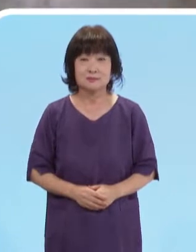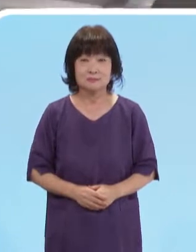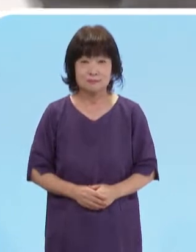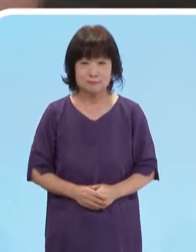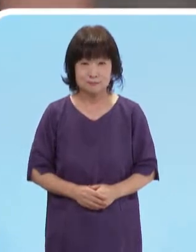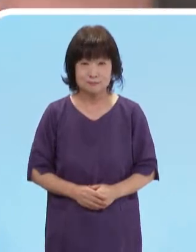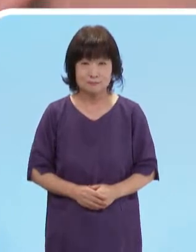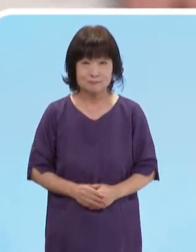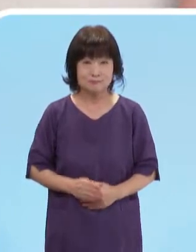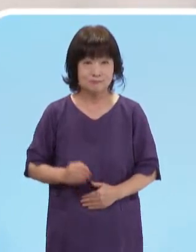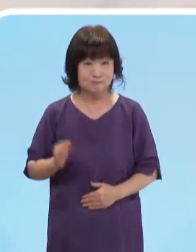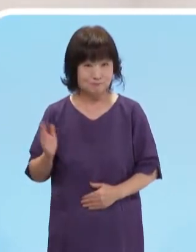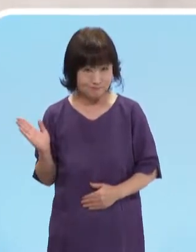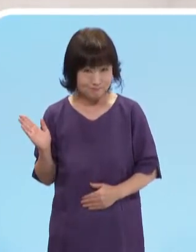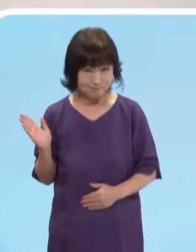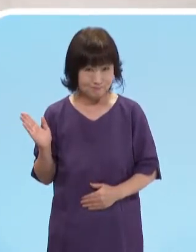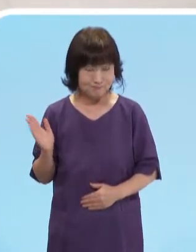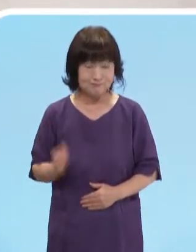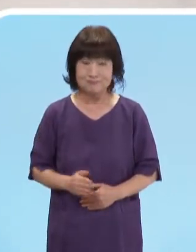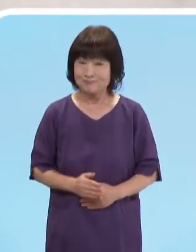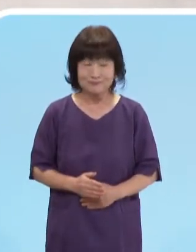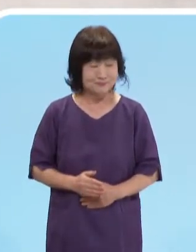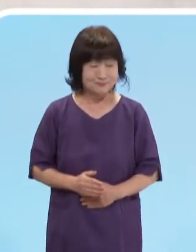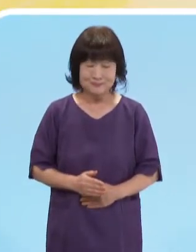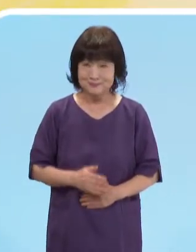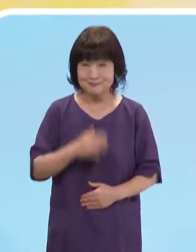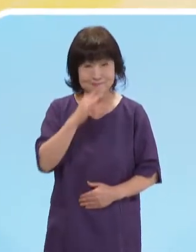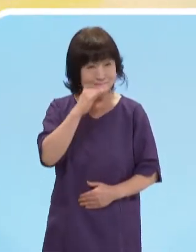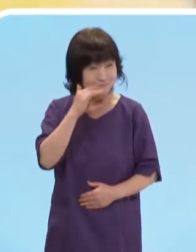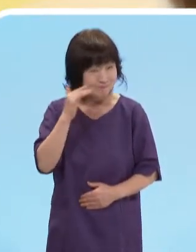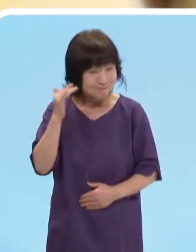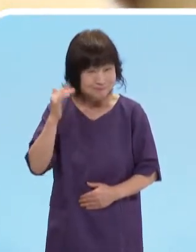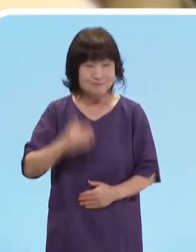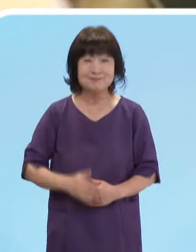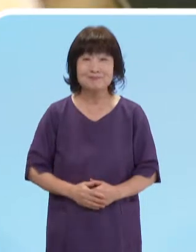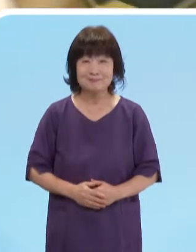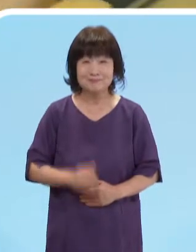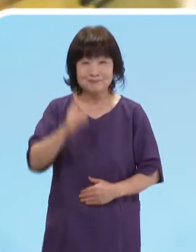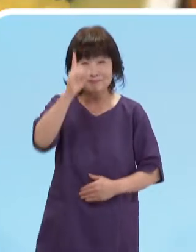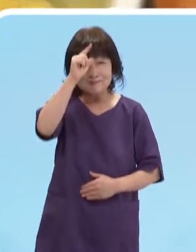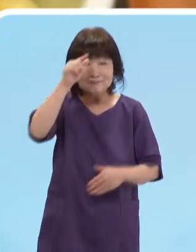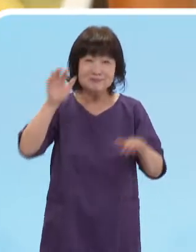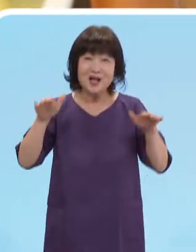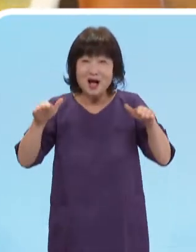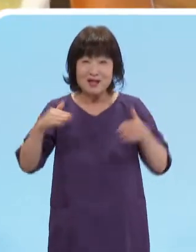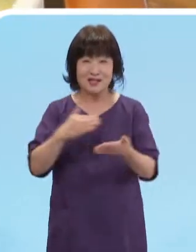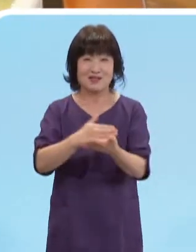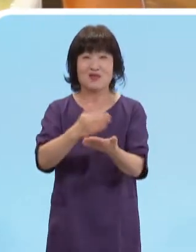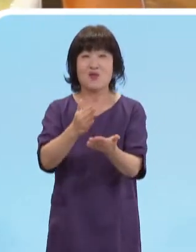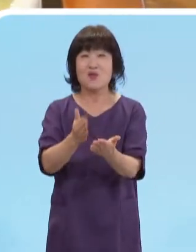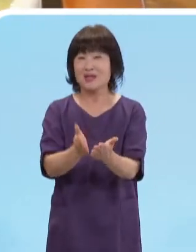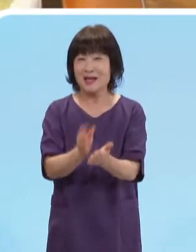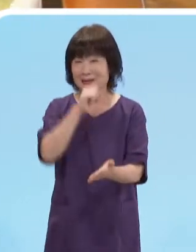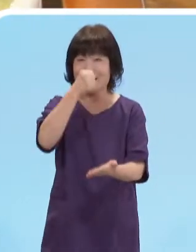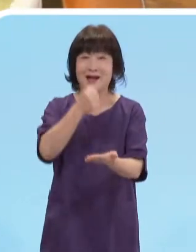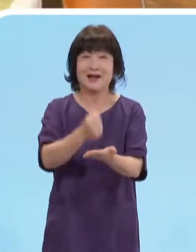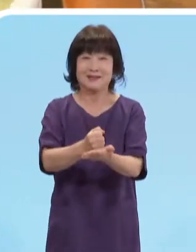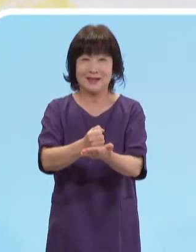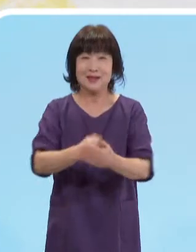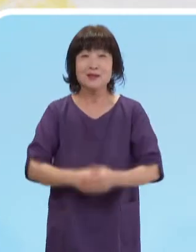完成しました。 おーすごい、ハバタンのケーキができちゃった